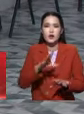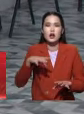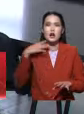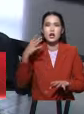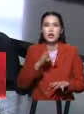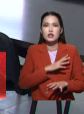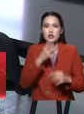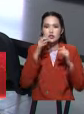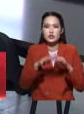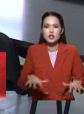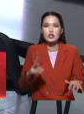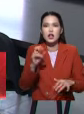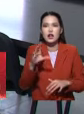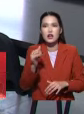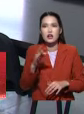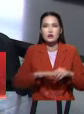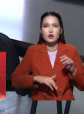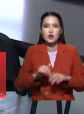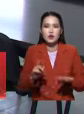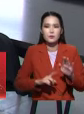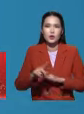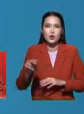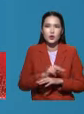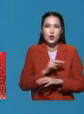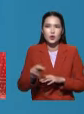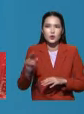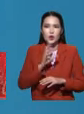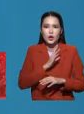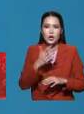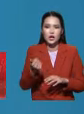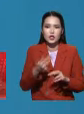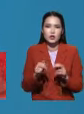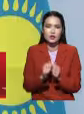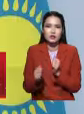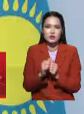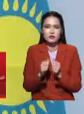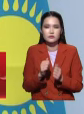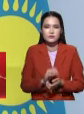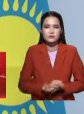жүйеге қатысты мәселелер жолға қойылыпты. Келер жылы жарық жайы түбегейлі реттеледі деді.